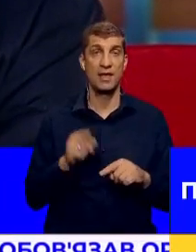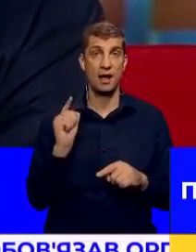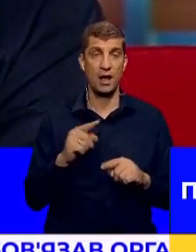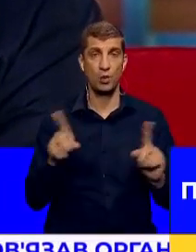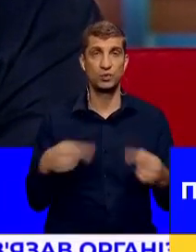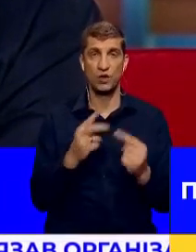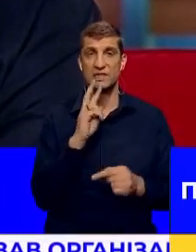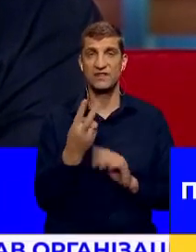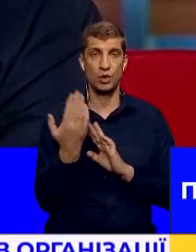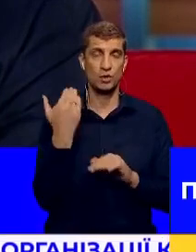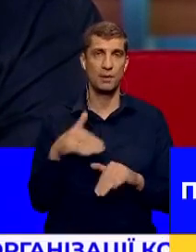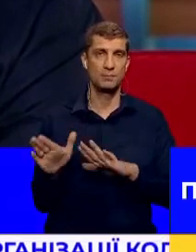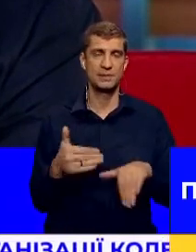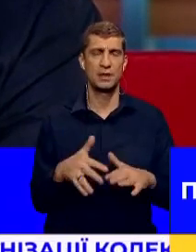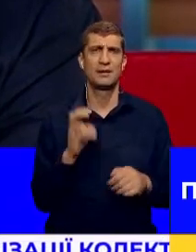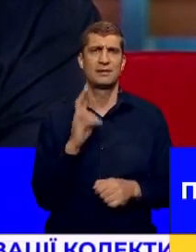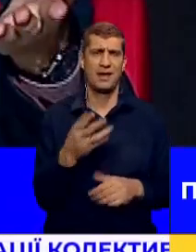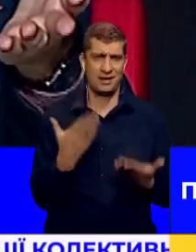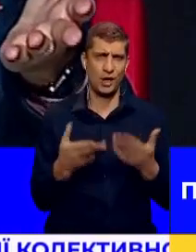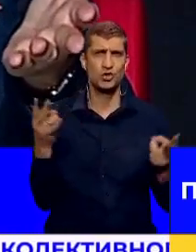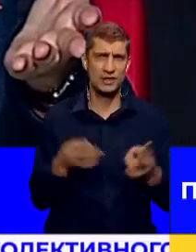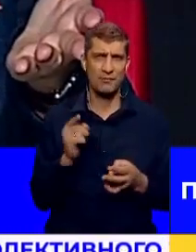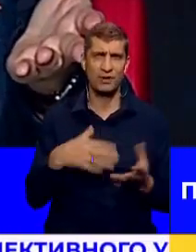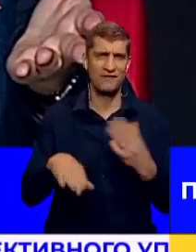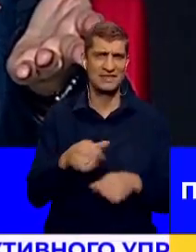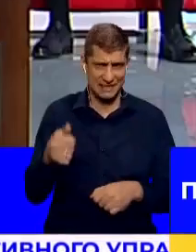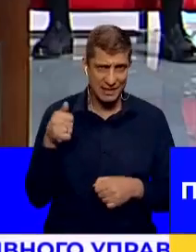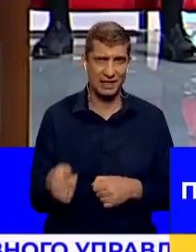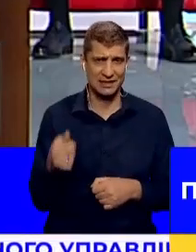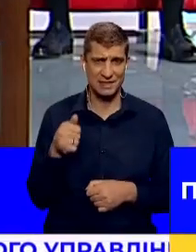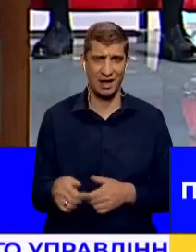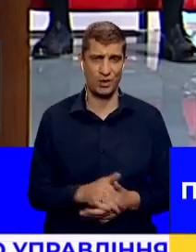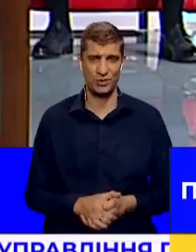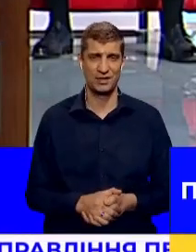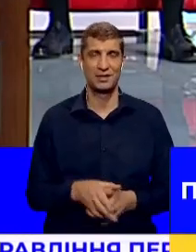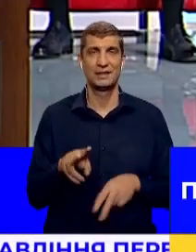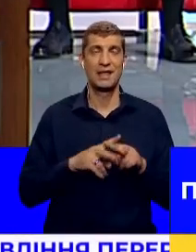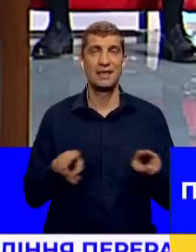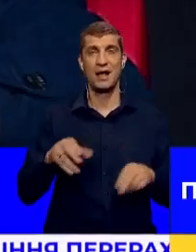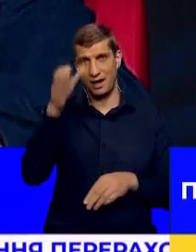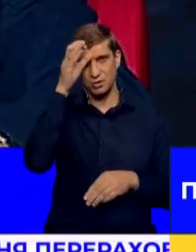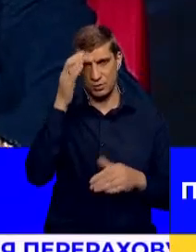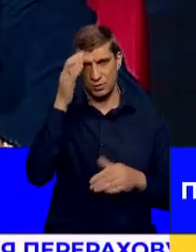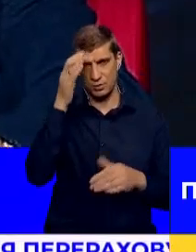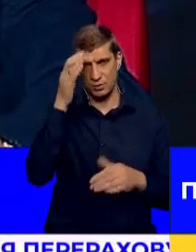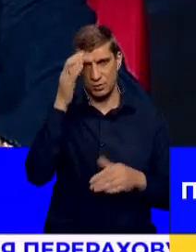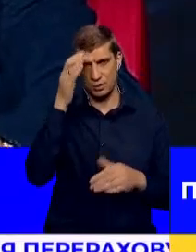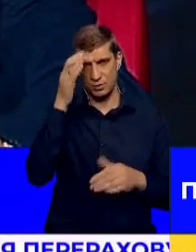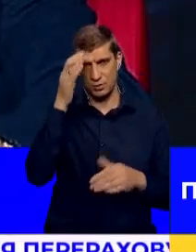утворилася 2 роки тому після парламенту. Як? Якщо треба, то вони всі натискають. Як Разумкова звільняли, ви бачили?